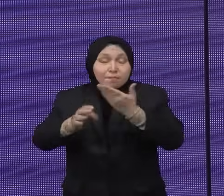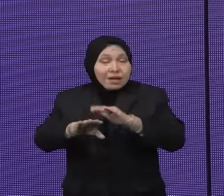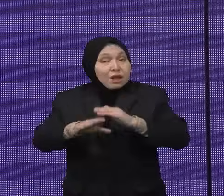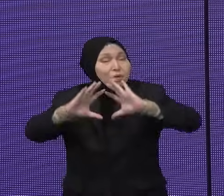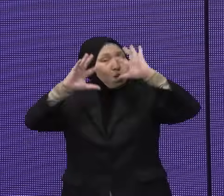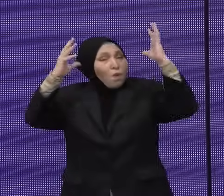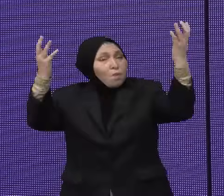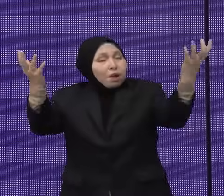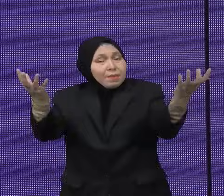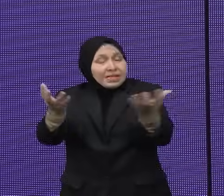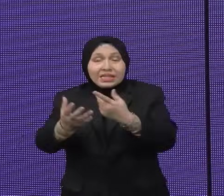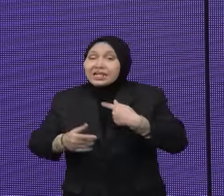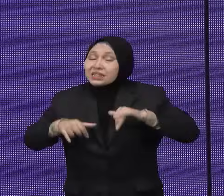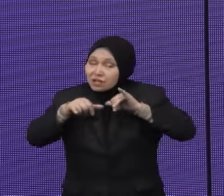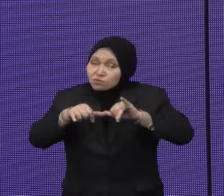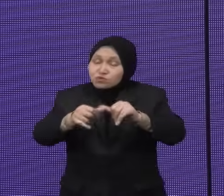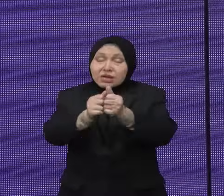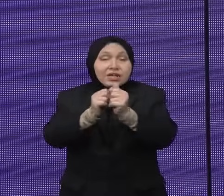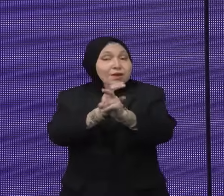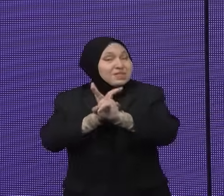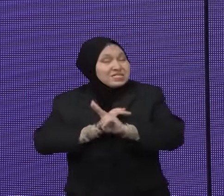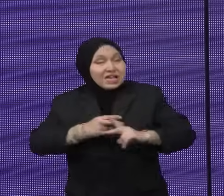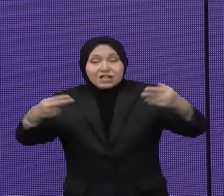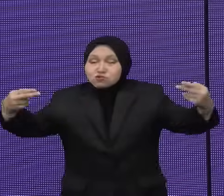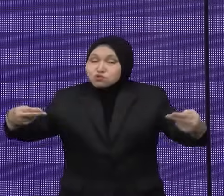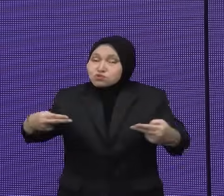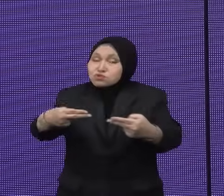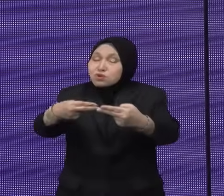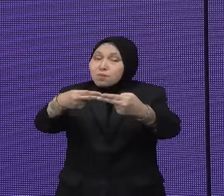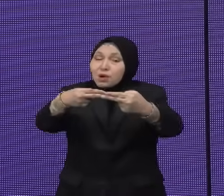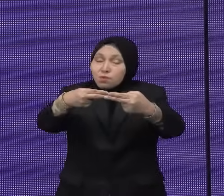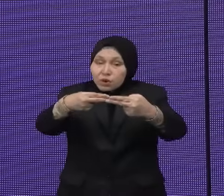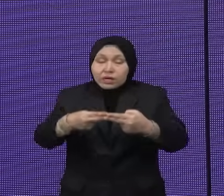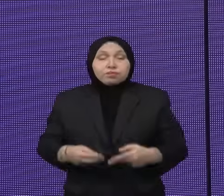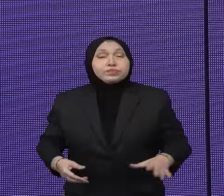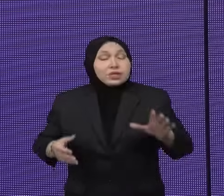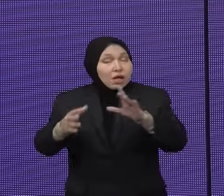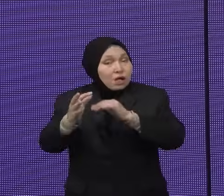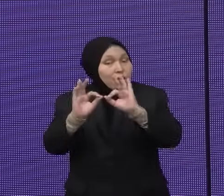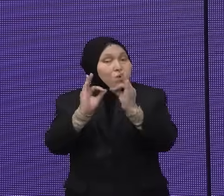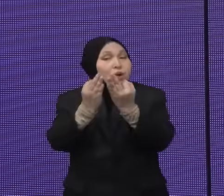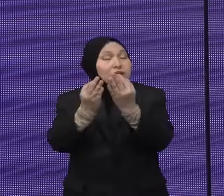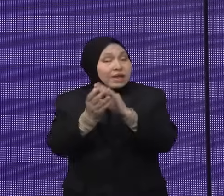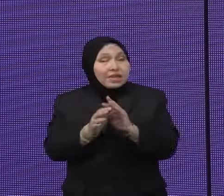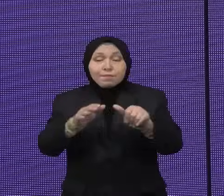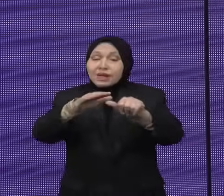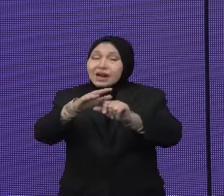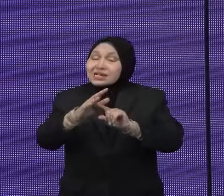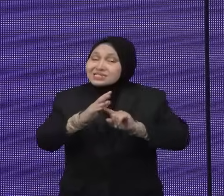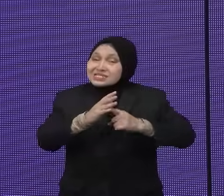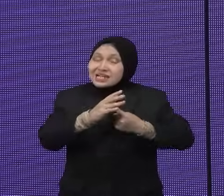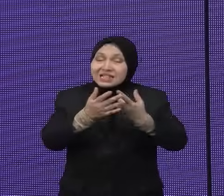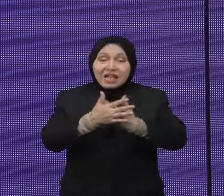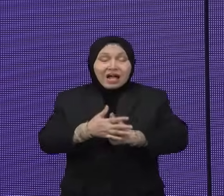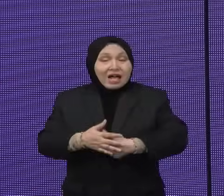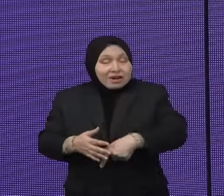bumi ini, maka kita teruskan dengan menjaga silaturrahim, iaitu menjaga hubungan kekeluargaan yang berasal daripada